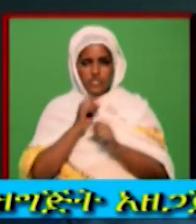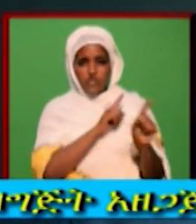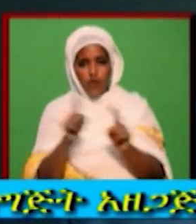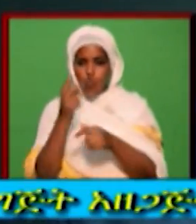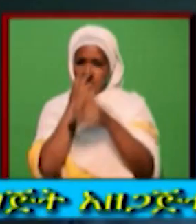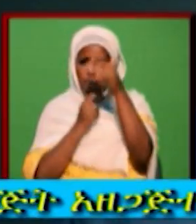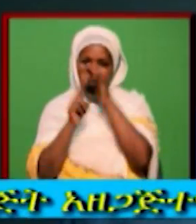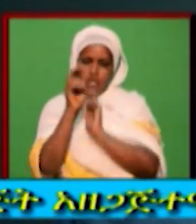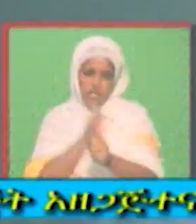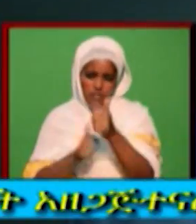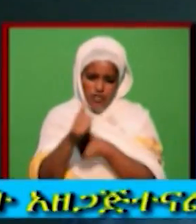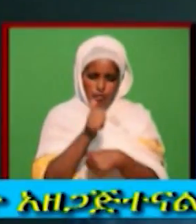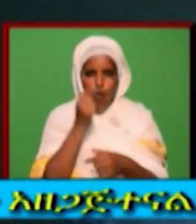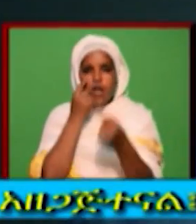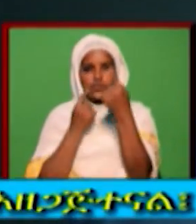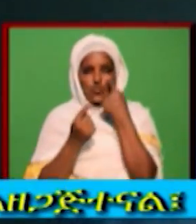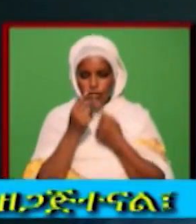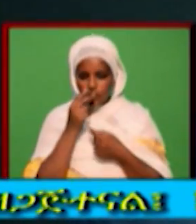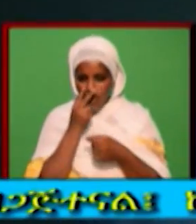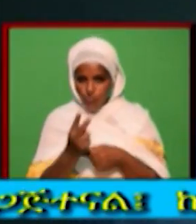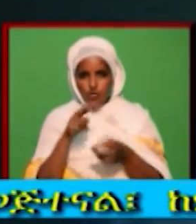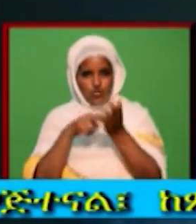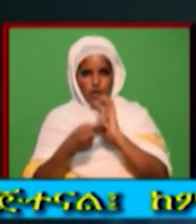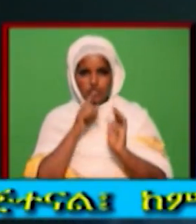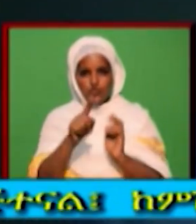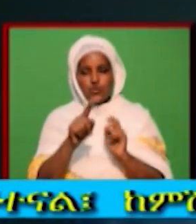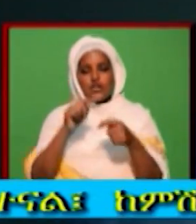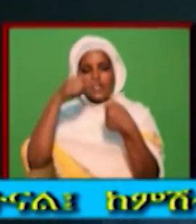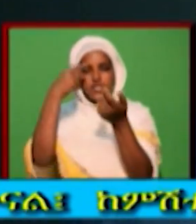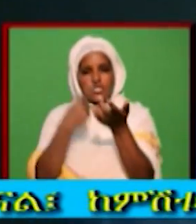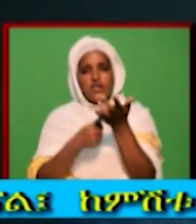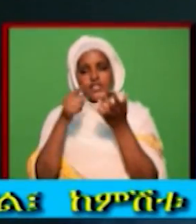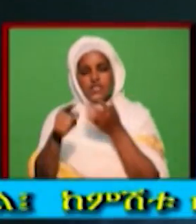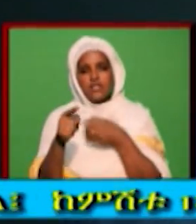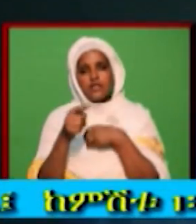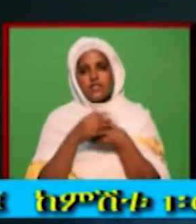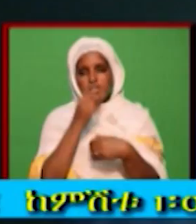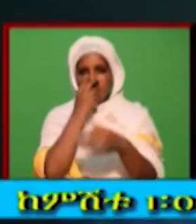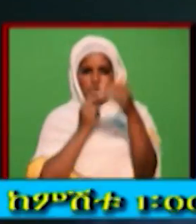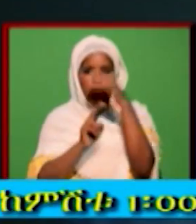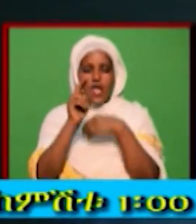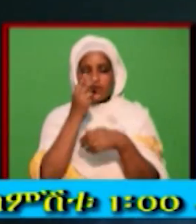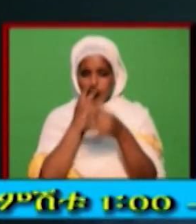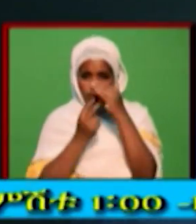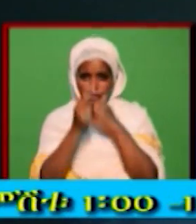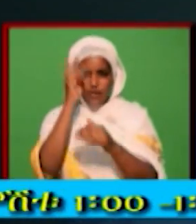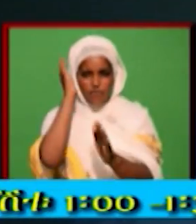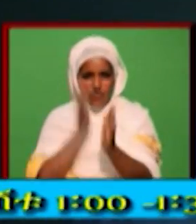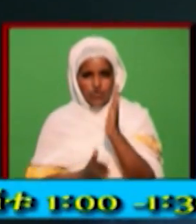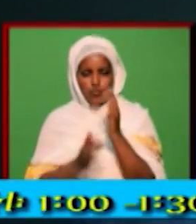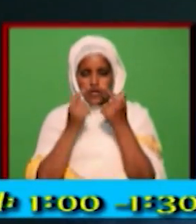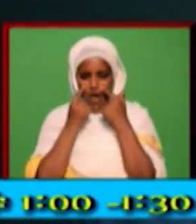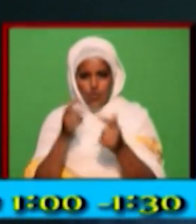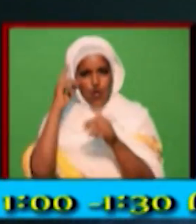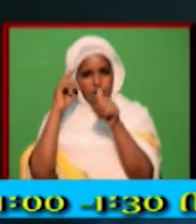دقمو نبيات عسكدمو عالكسو بطال تايتو عشو مالتنو ينزيان ينبي نبي تنويت مفس أبون